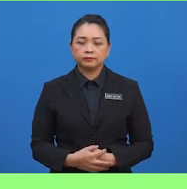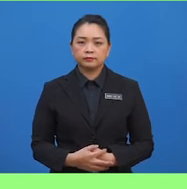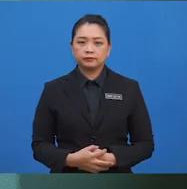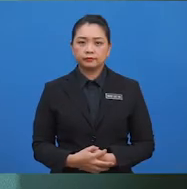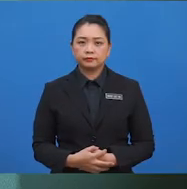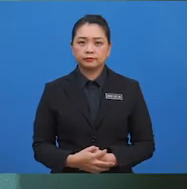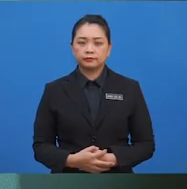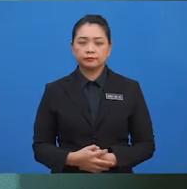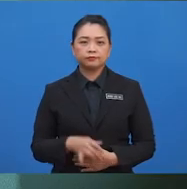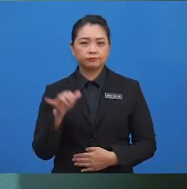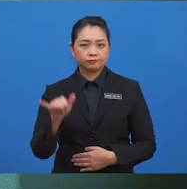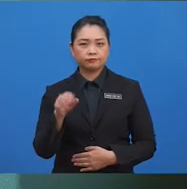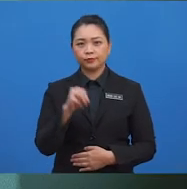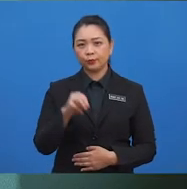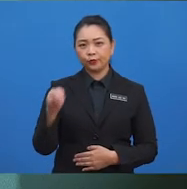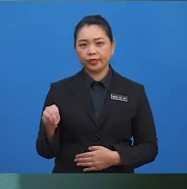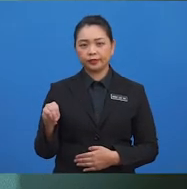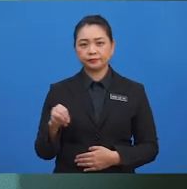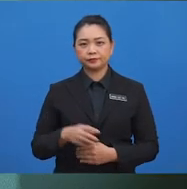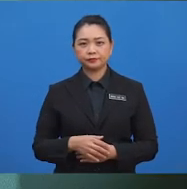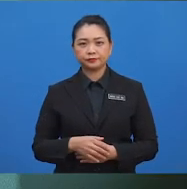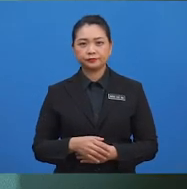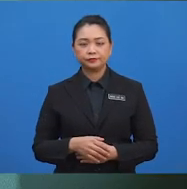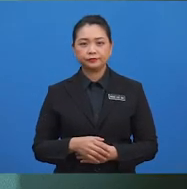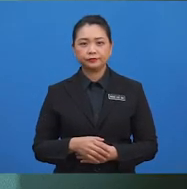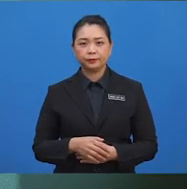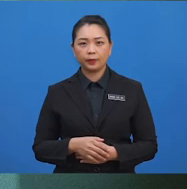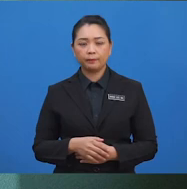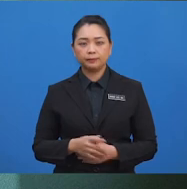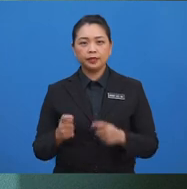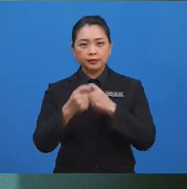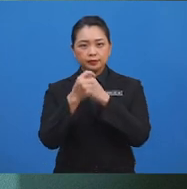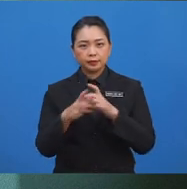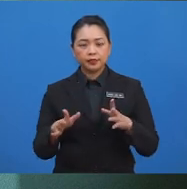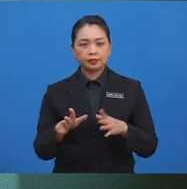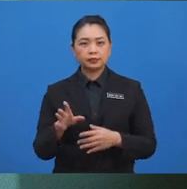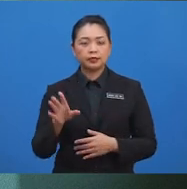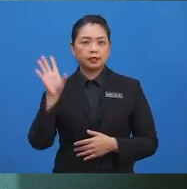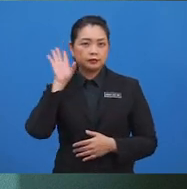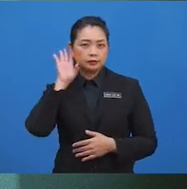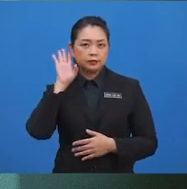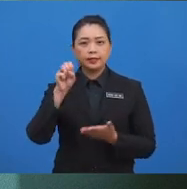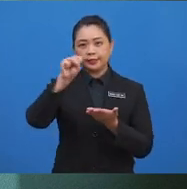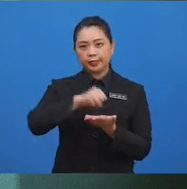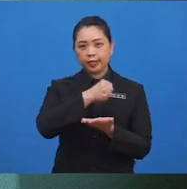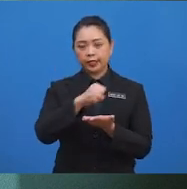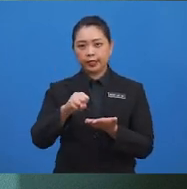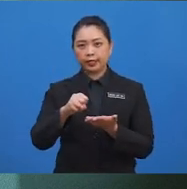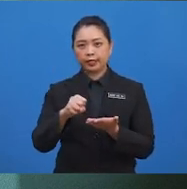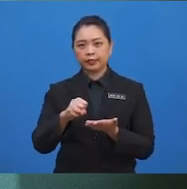nunggu Iya model murid-murid murid telah pun mendengar syair